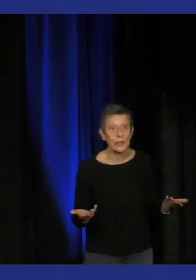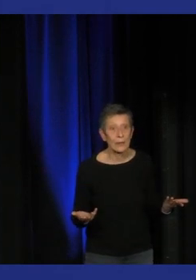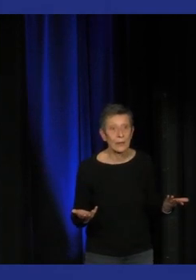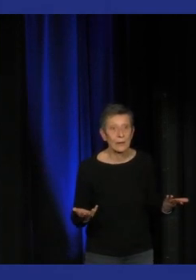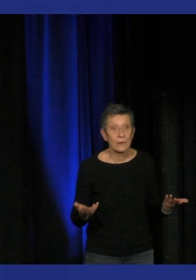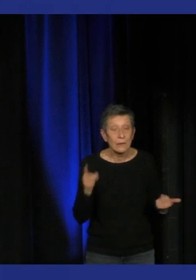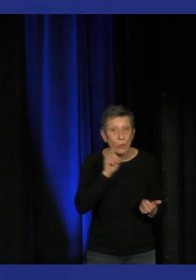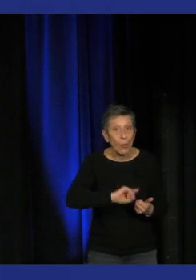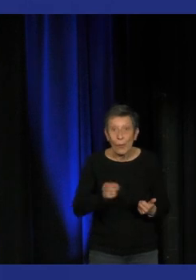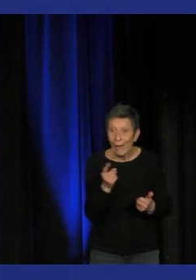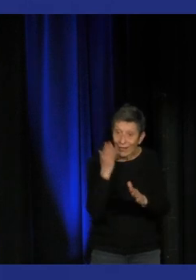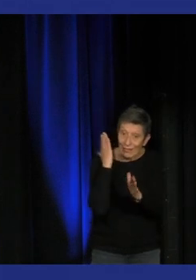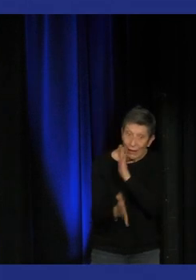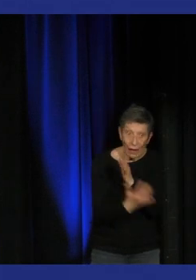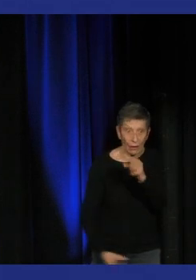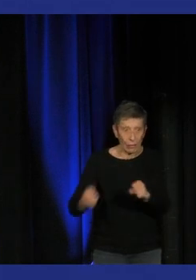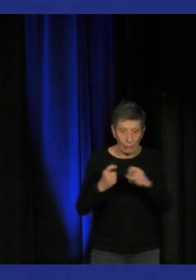fait accessible?